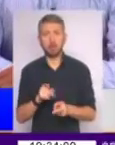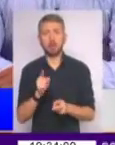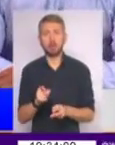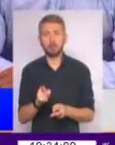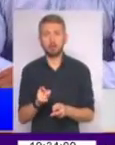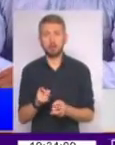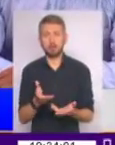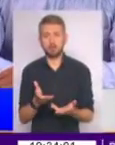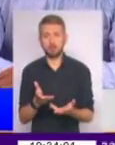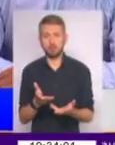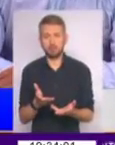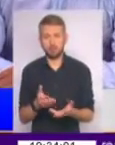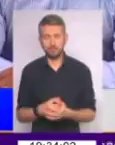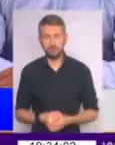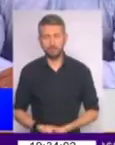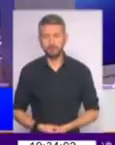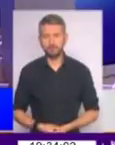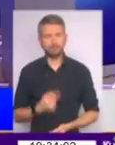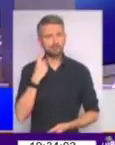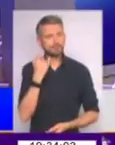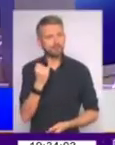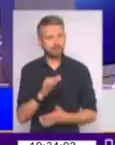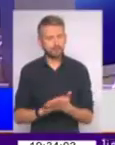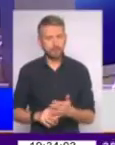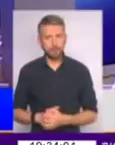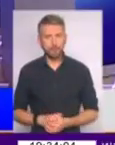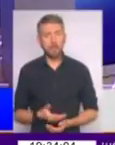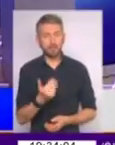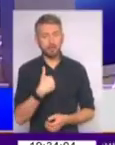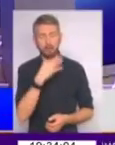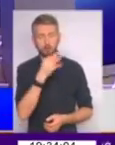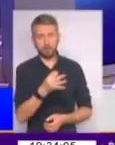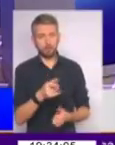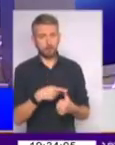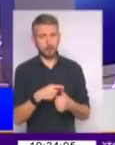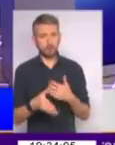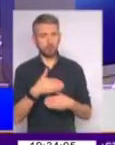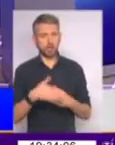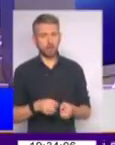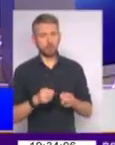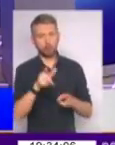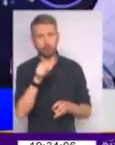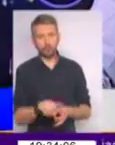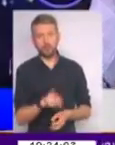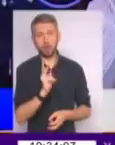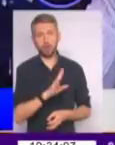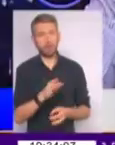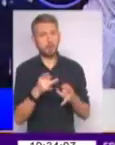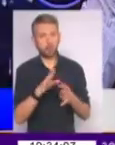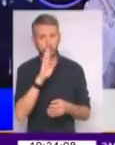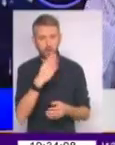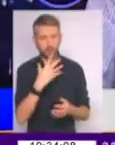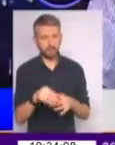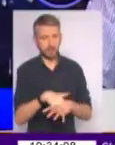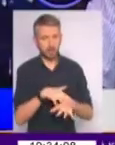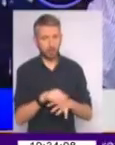пропустили? Дякую. Ну, давайте прошу. Так, я відповім. Перше. Покарати злочинця, який не просто зрадив свій